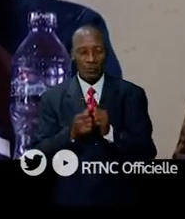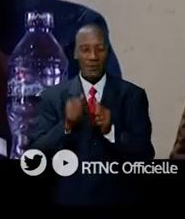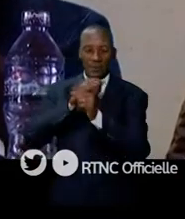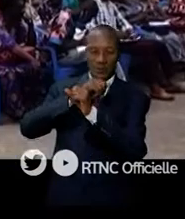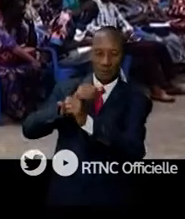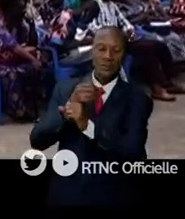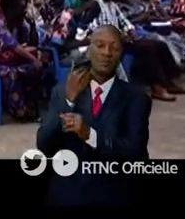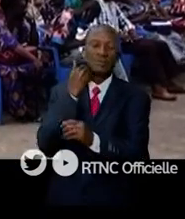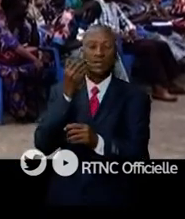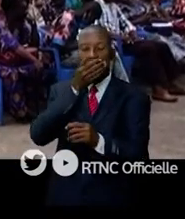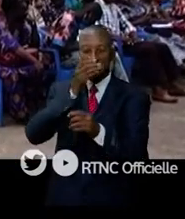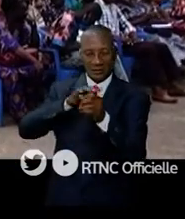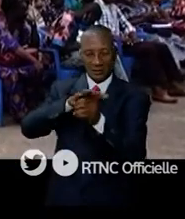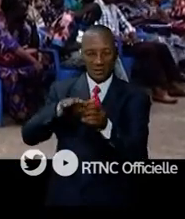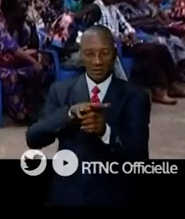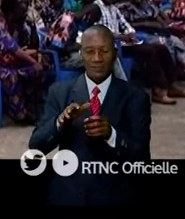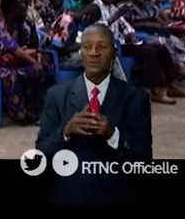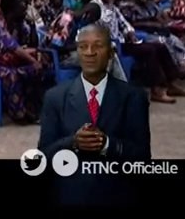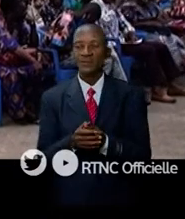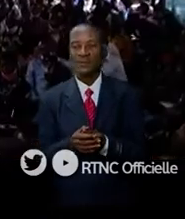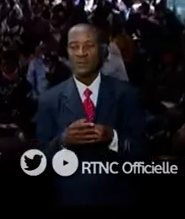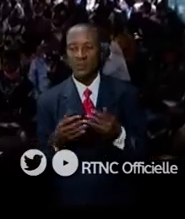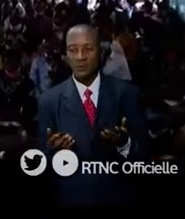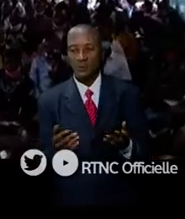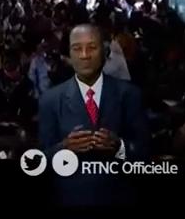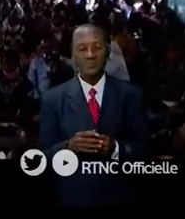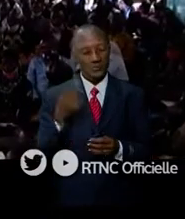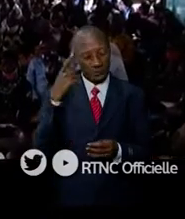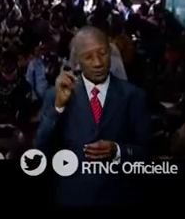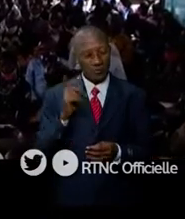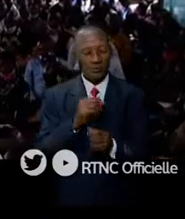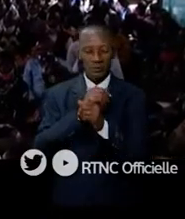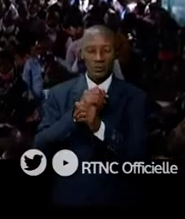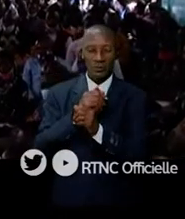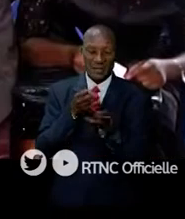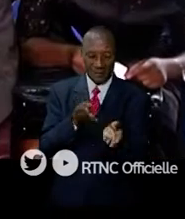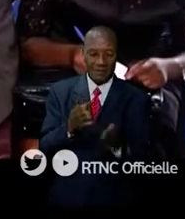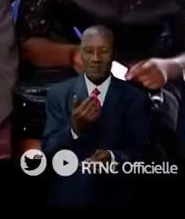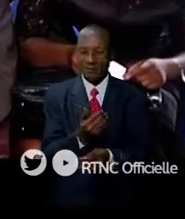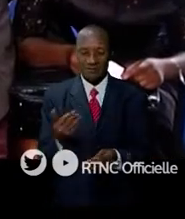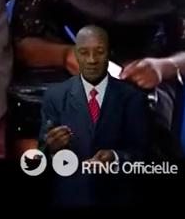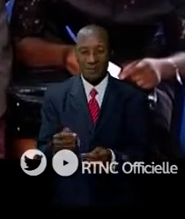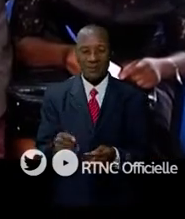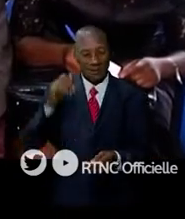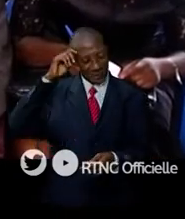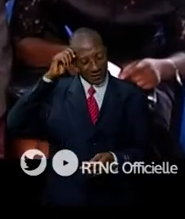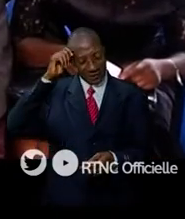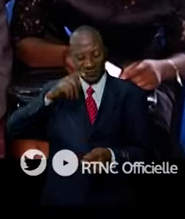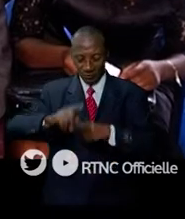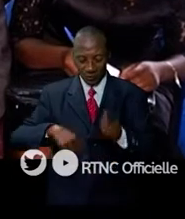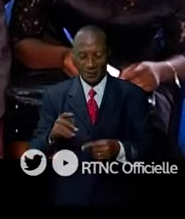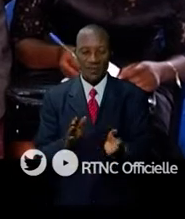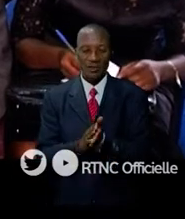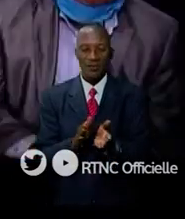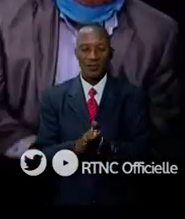et mesures préventives à répercuter auprès des enfants qui vont reprendre le chemin de l'école en cette période de la